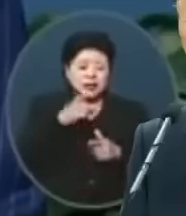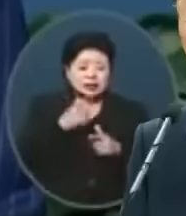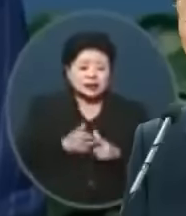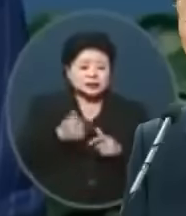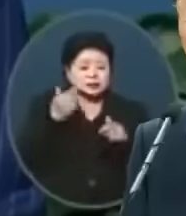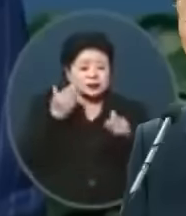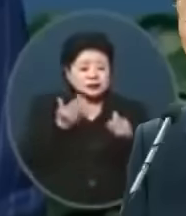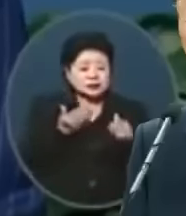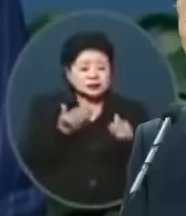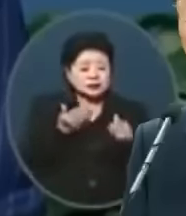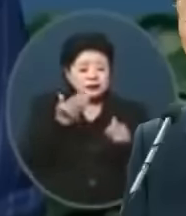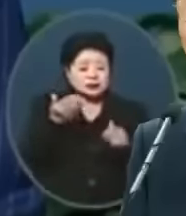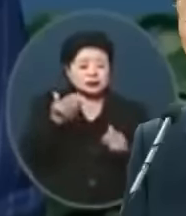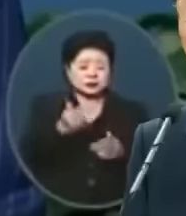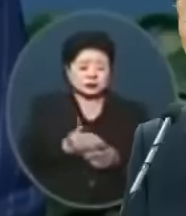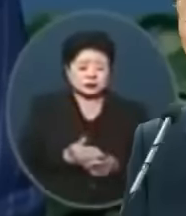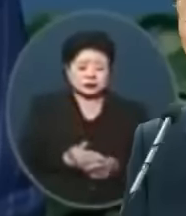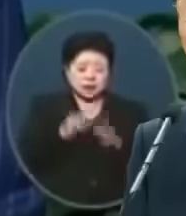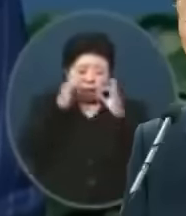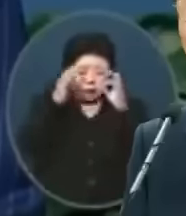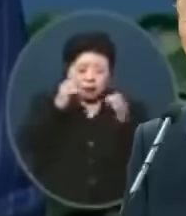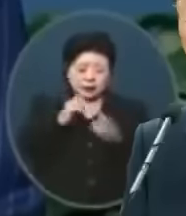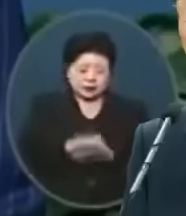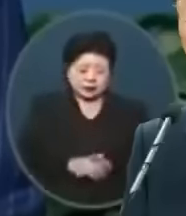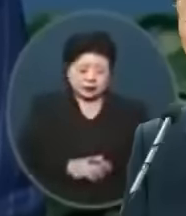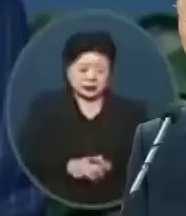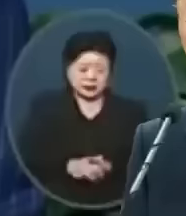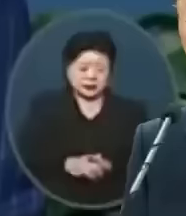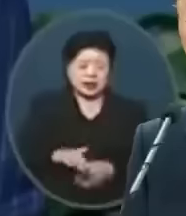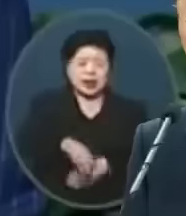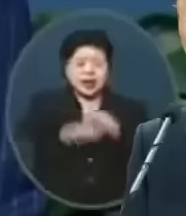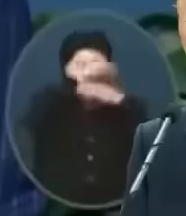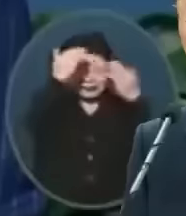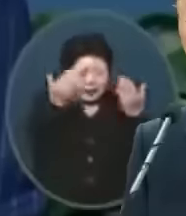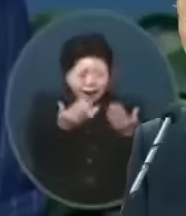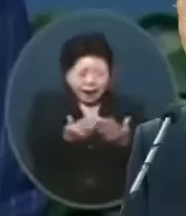예수님께서 여러분 보고 말씀하는 것입니다. 내가 다 이루었다.